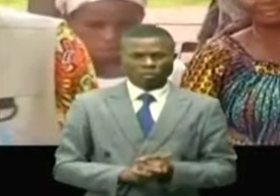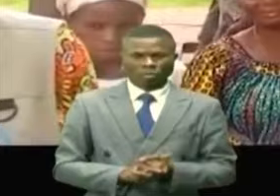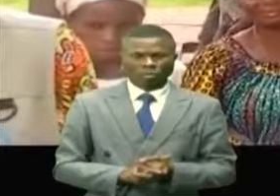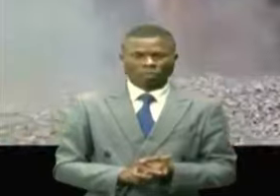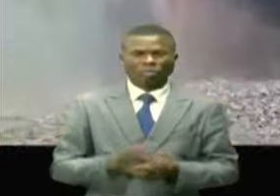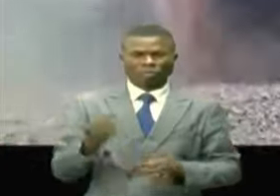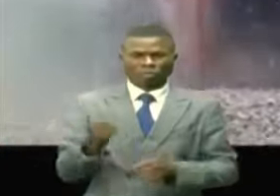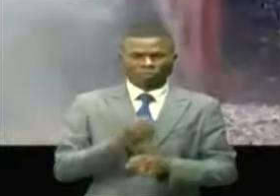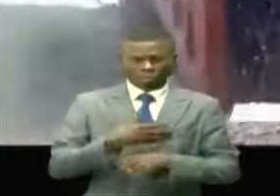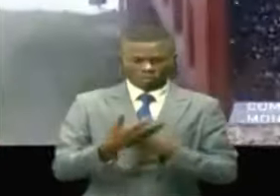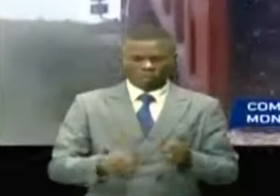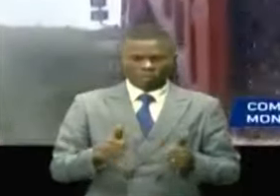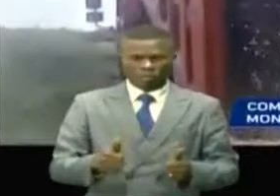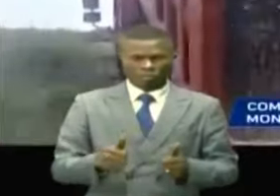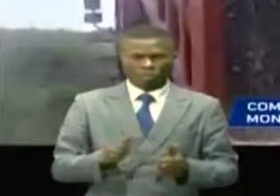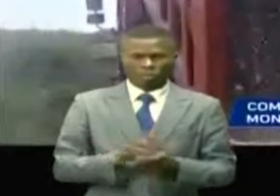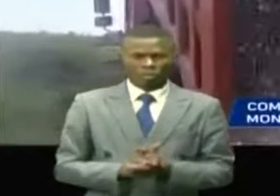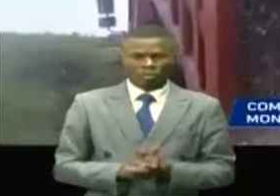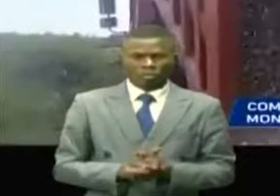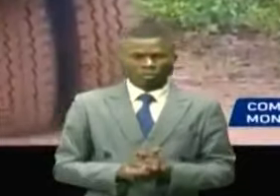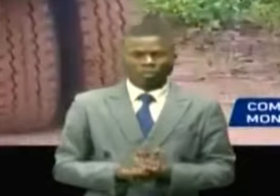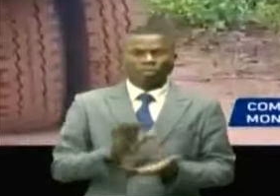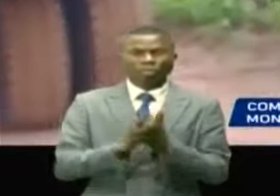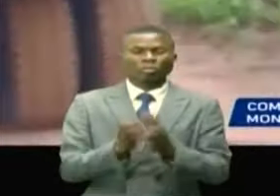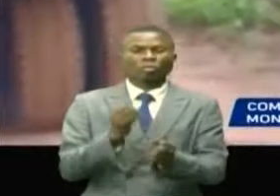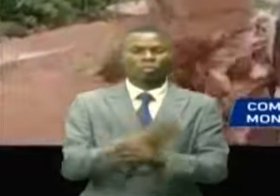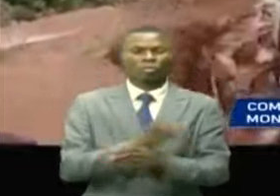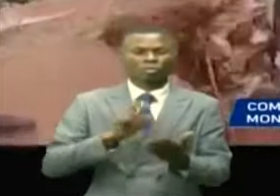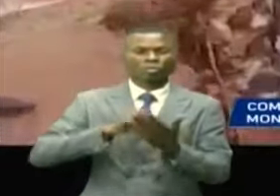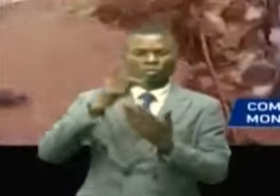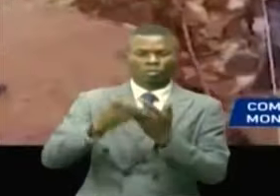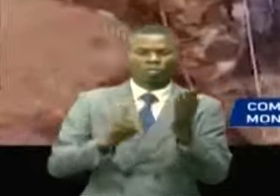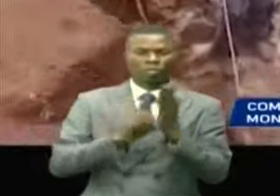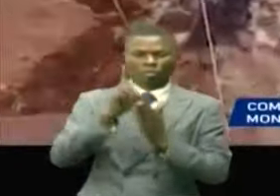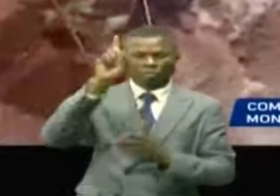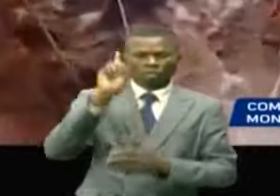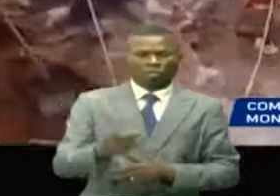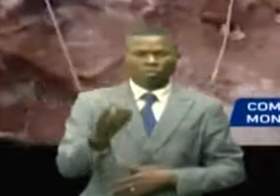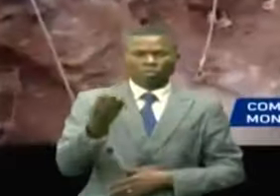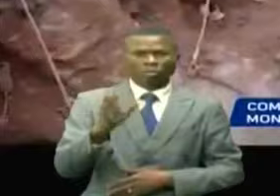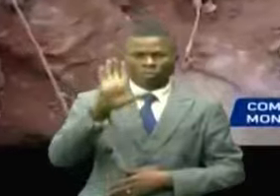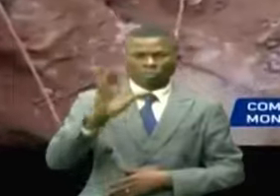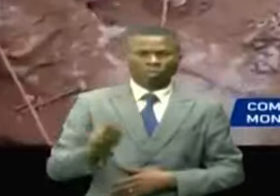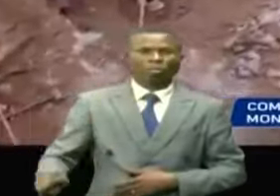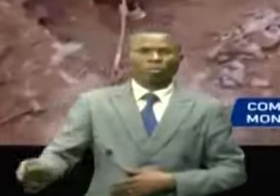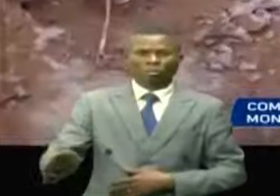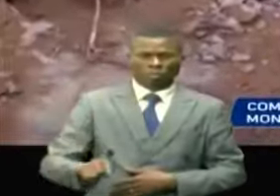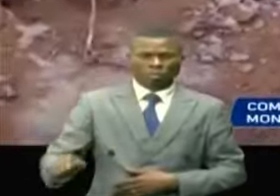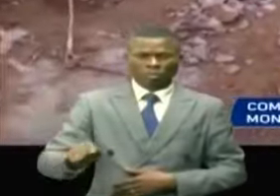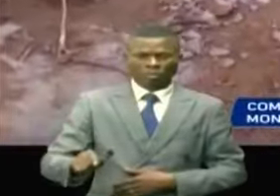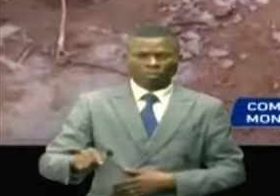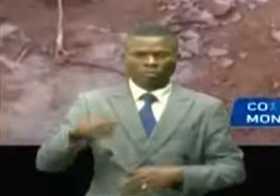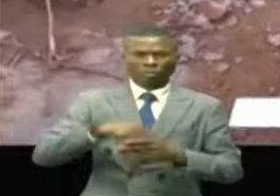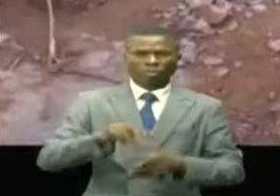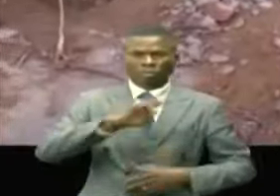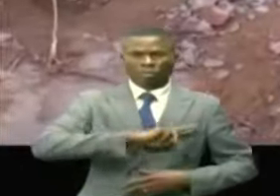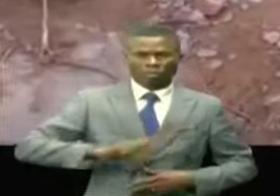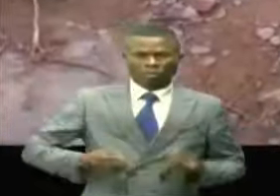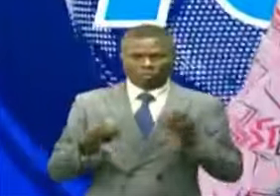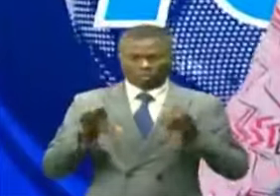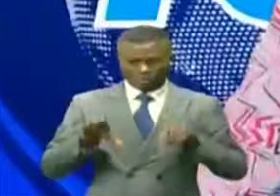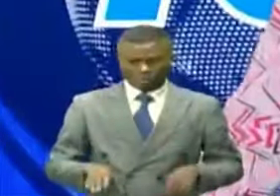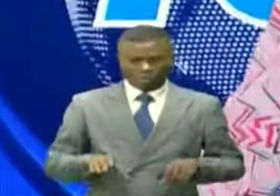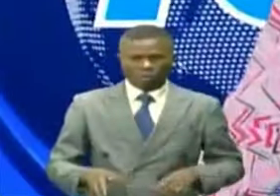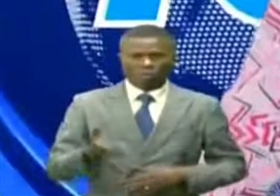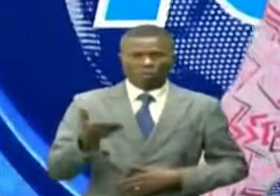ici ceci est une concrétisation du programme de développement du 145 territoires en République démocratique du